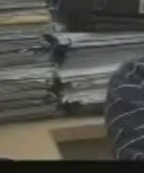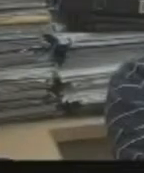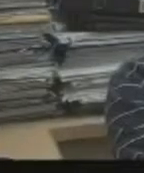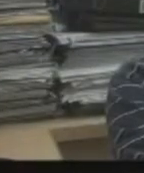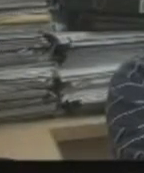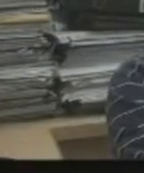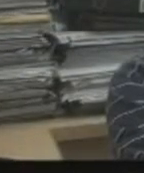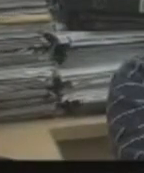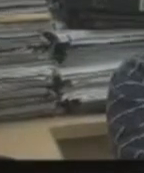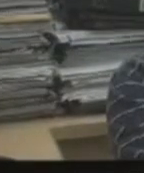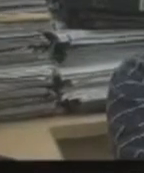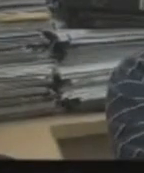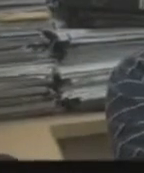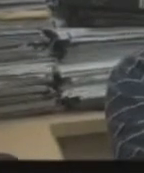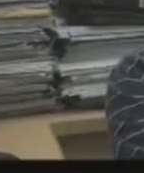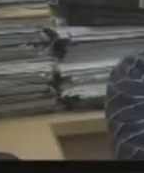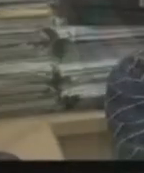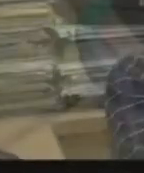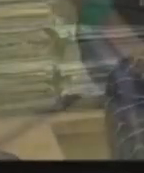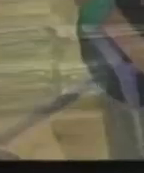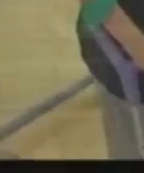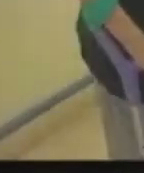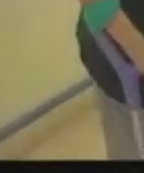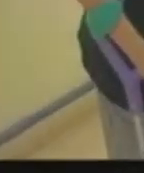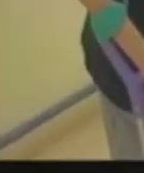עמוק בתוך תוכנו,